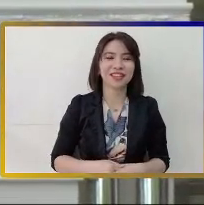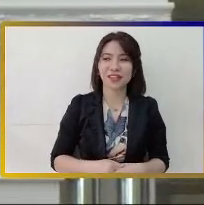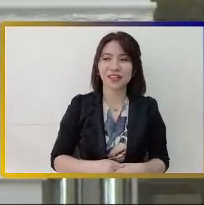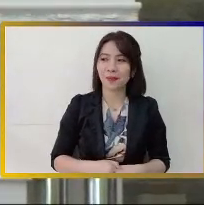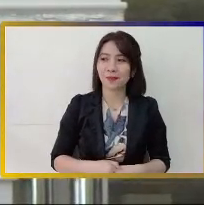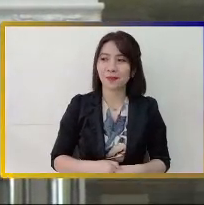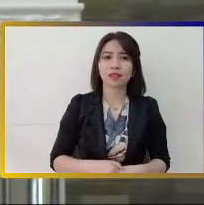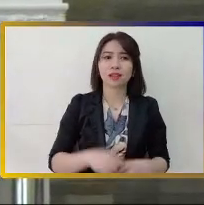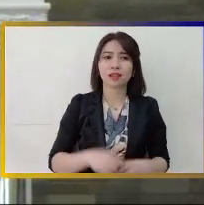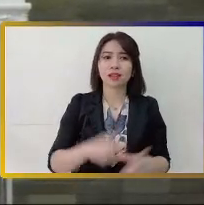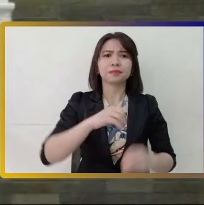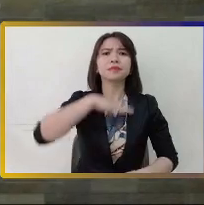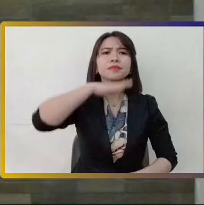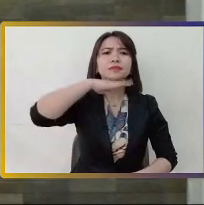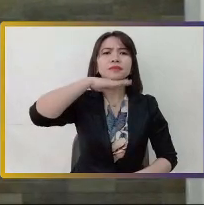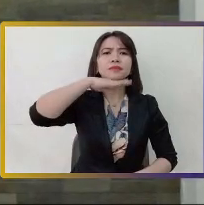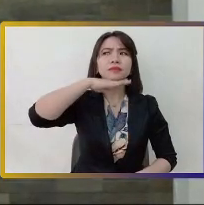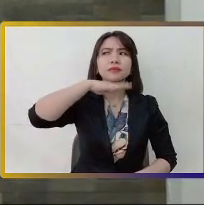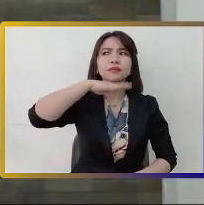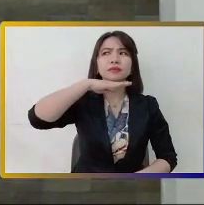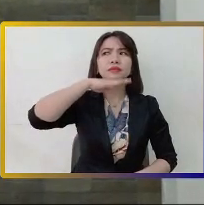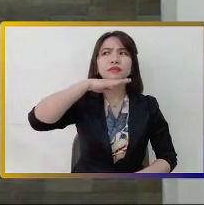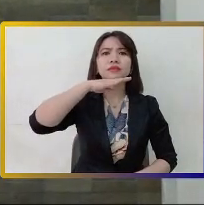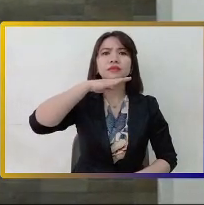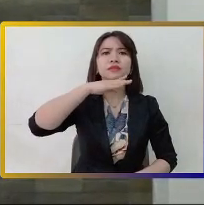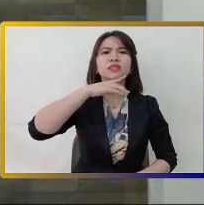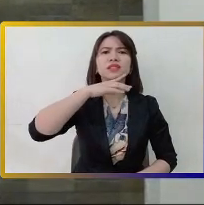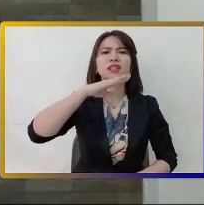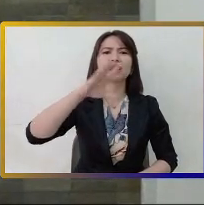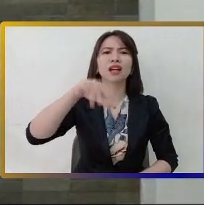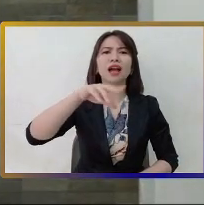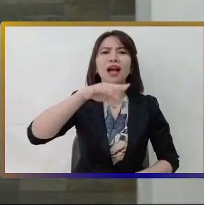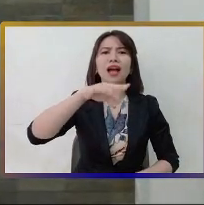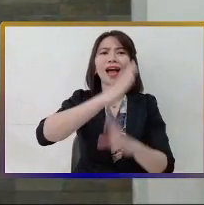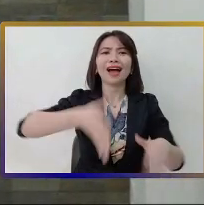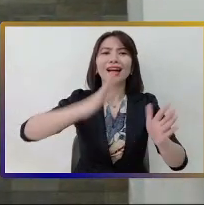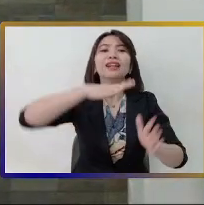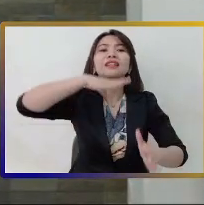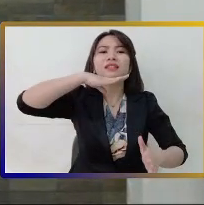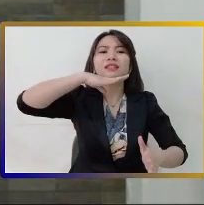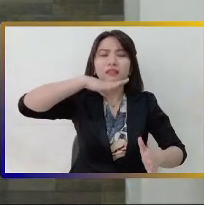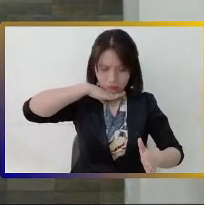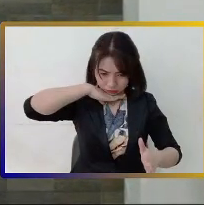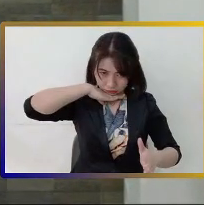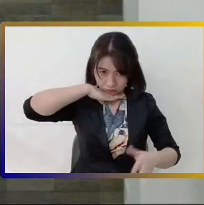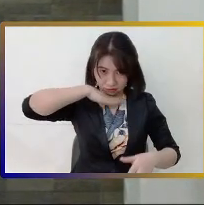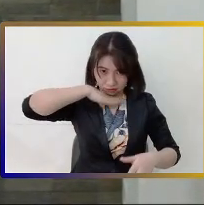Chin up, siguraduhin mo nakadistansya to rito. Huwag mong idikit yung baba mo sa dibdib mo.